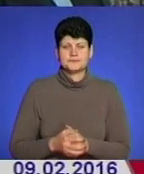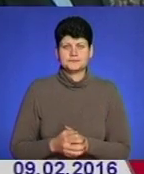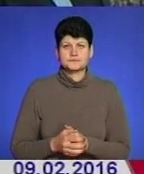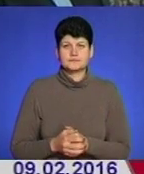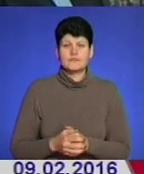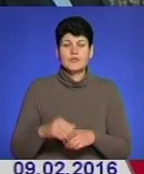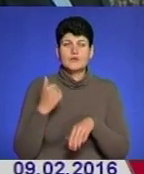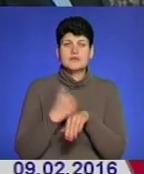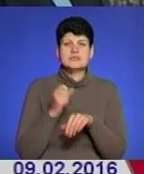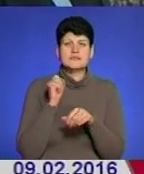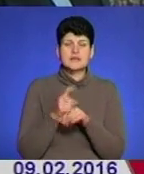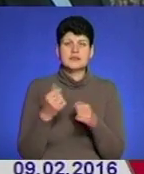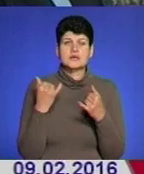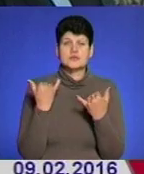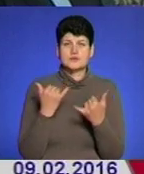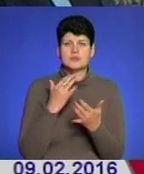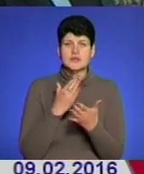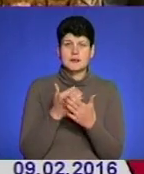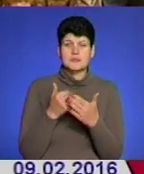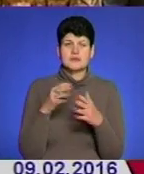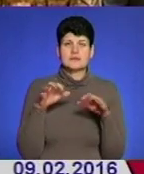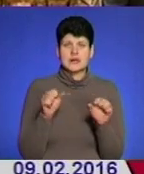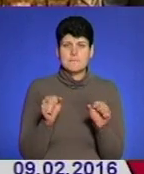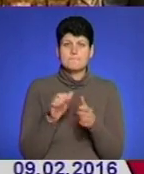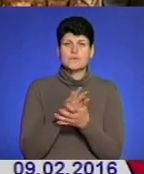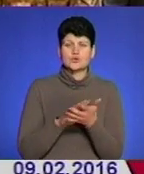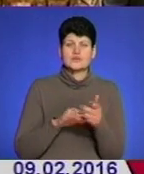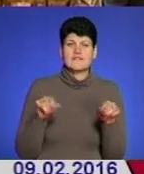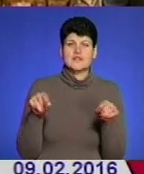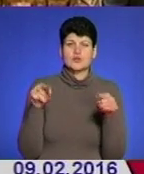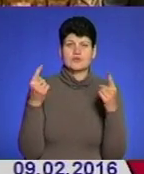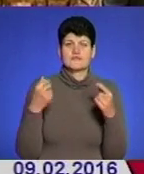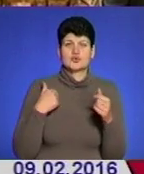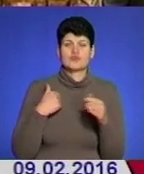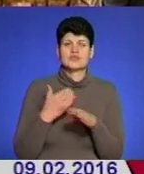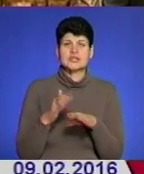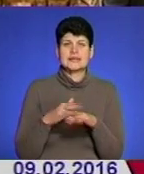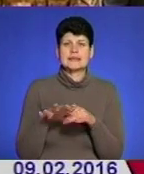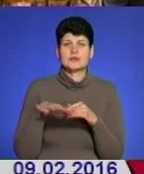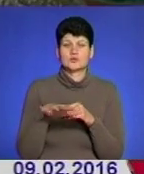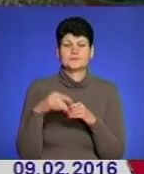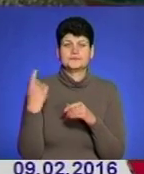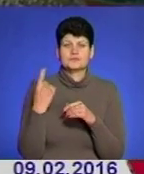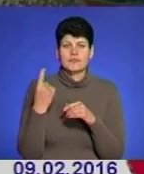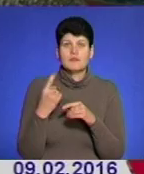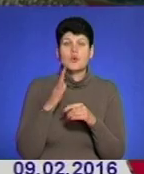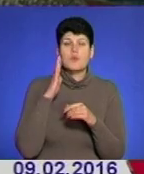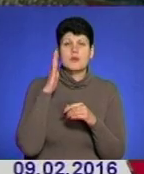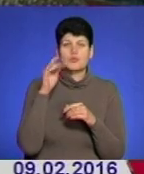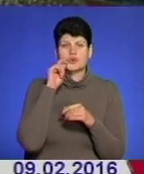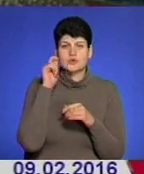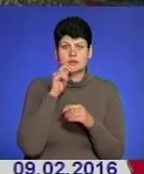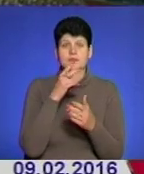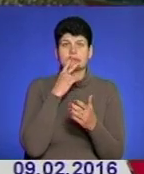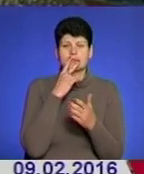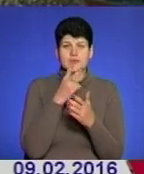Одне з основних завдань, яке нині ставить перед собою влада – продовжити відновлювати військові частини на території краю. Адже майбутнє України